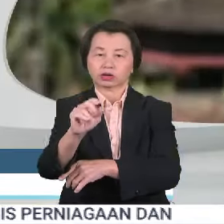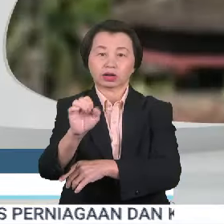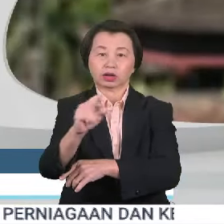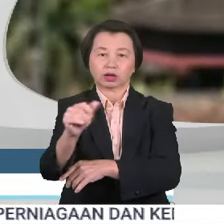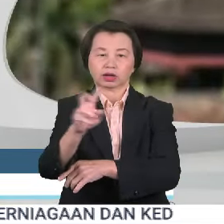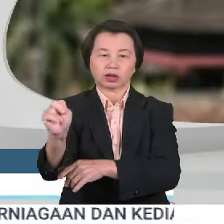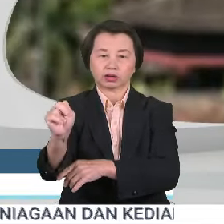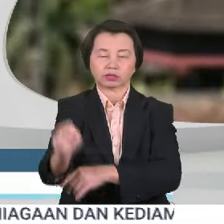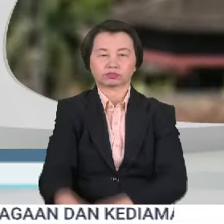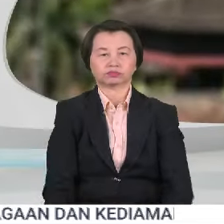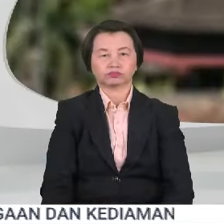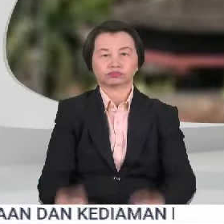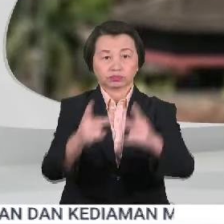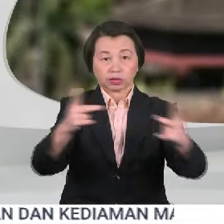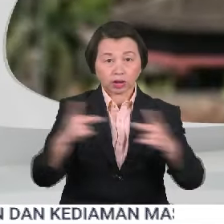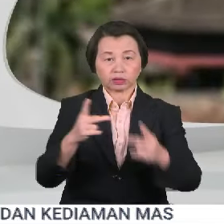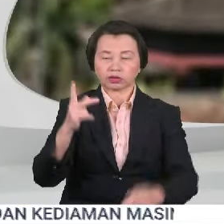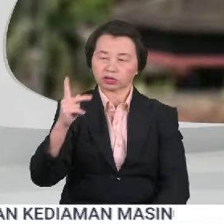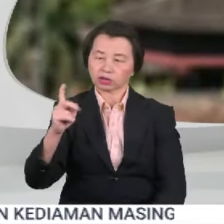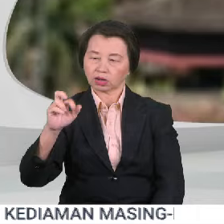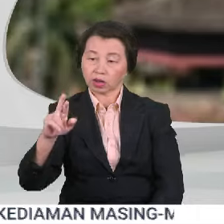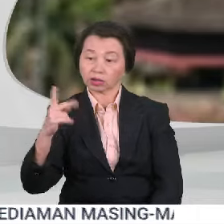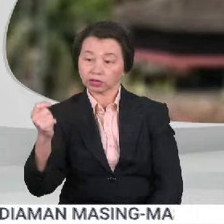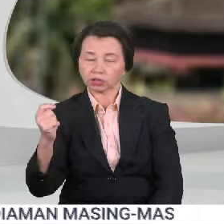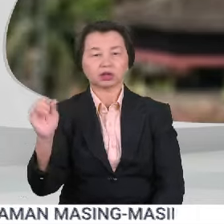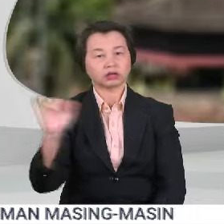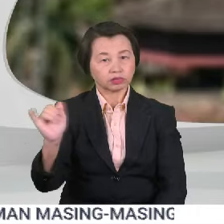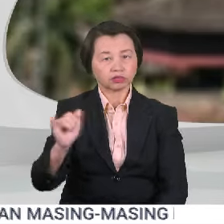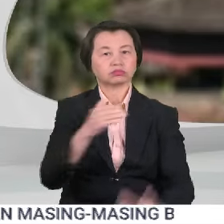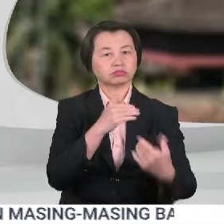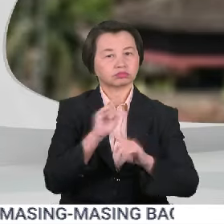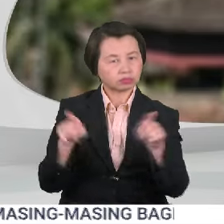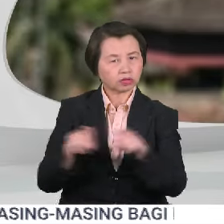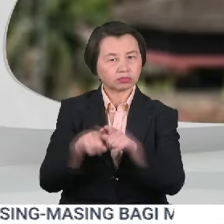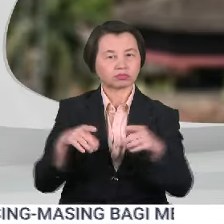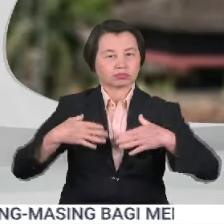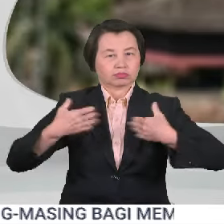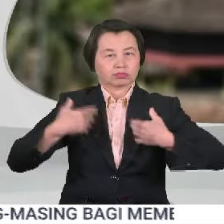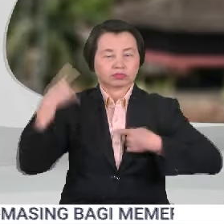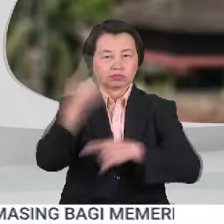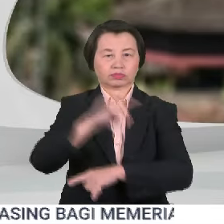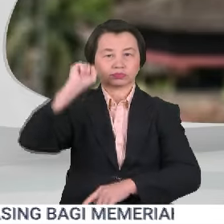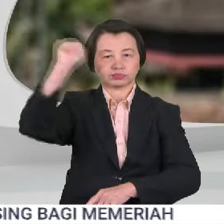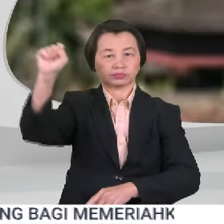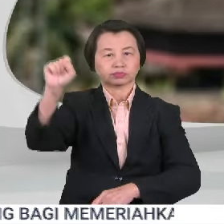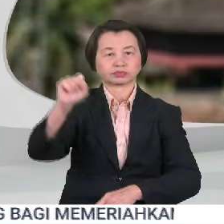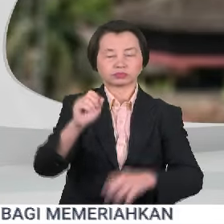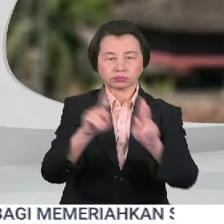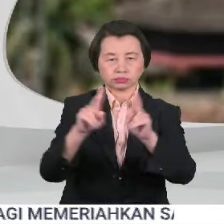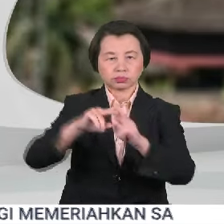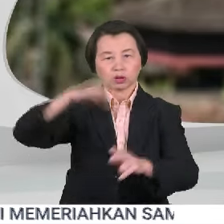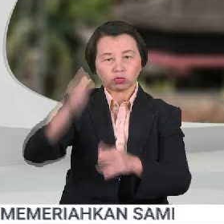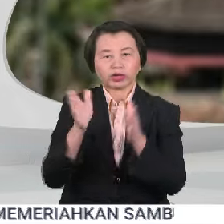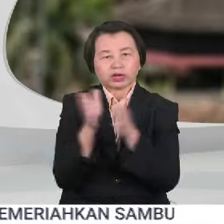ini kawasan Rukun Tetangga QR di turut main peranan meriah sambutan hari kebangsaan di kampung